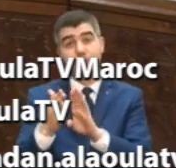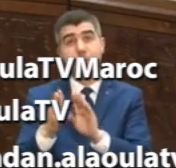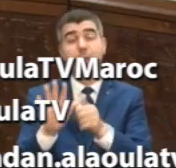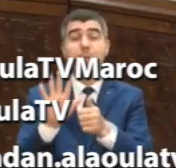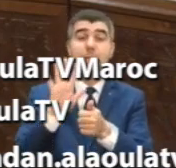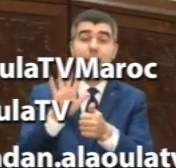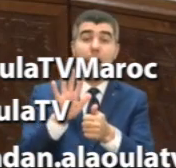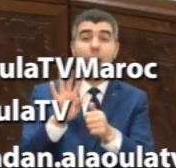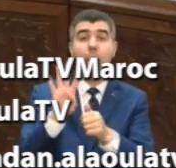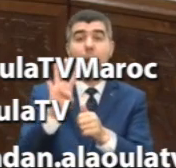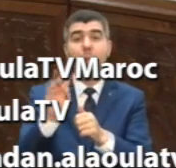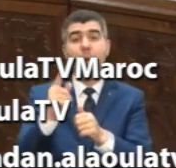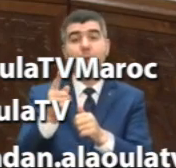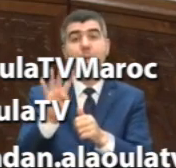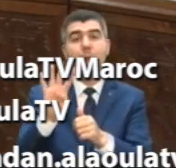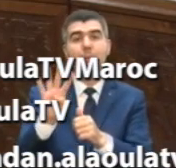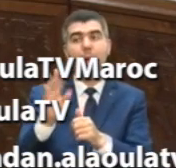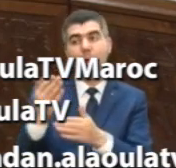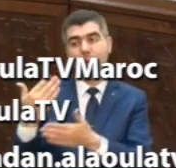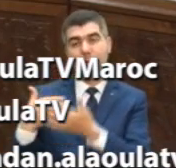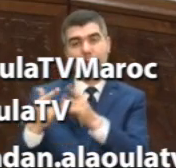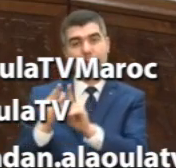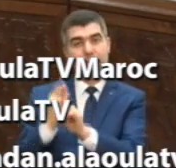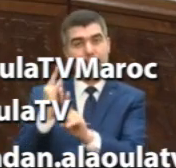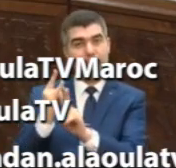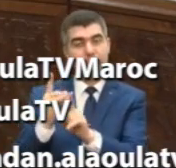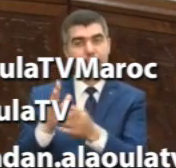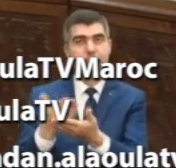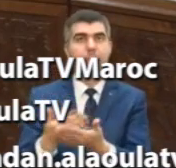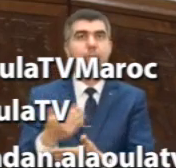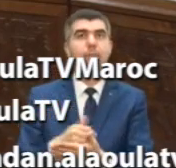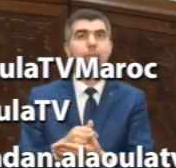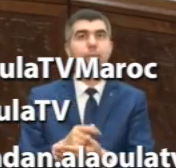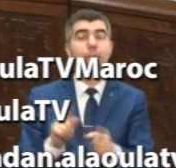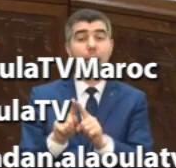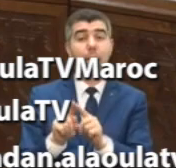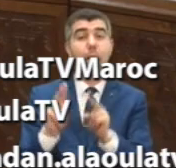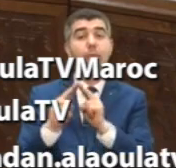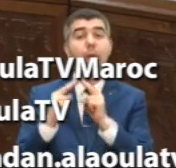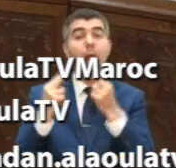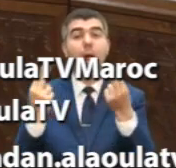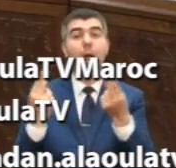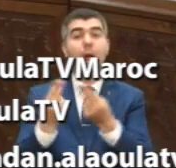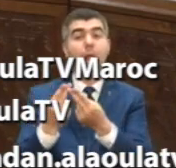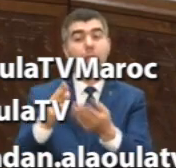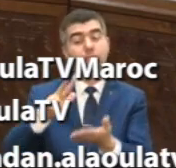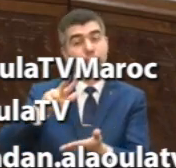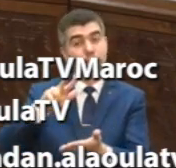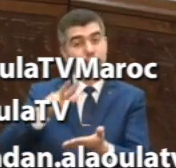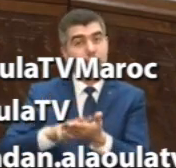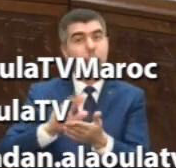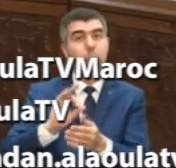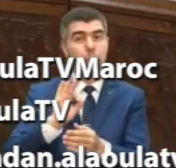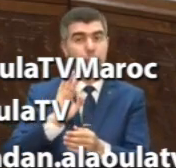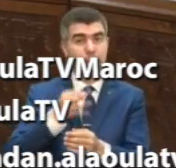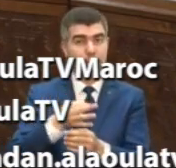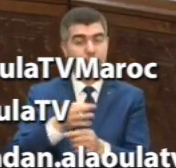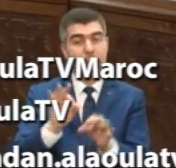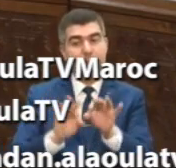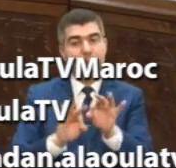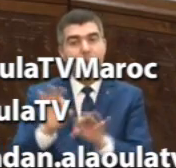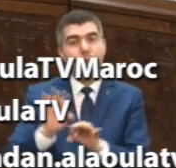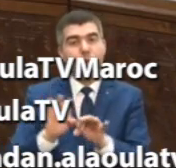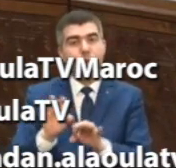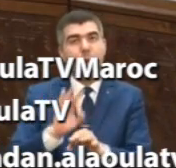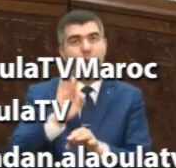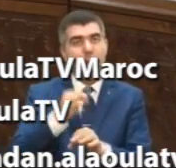الى 4.4، بمعنى هذه المؤشرات ديال النجاعه اللي المنظمات العالميه تعتمدها كلها تؤكد على انه الاستراتيجيه والحمد